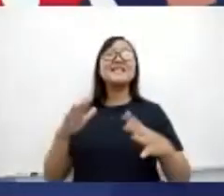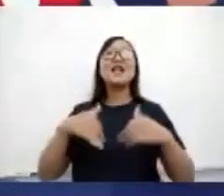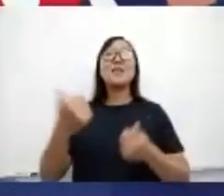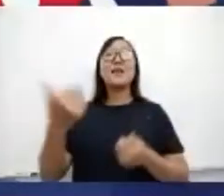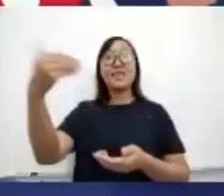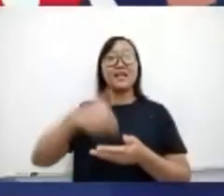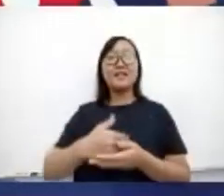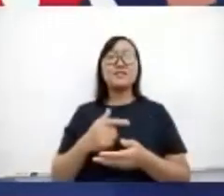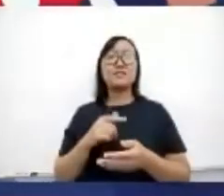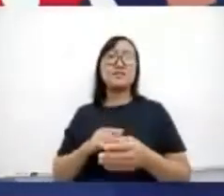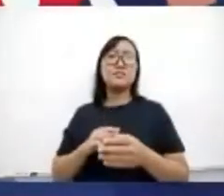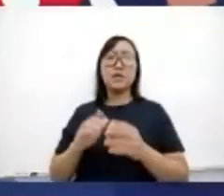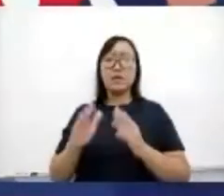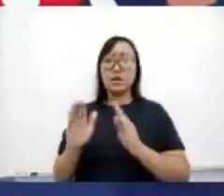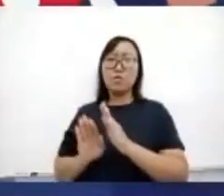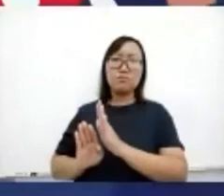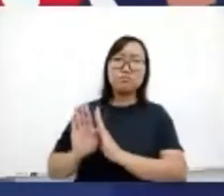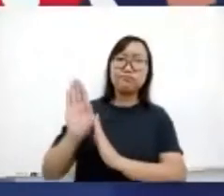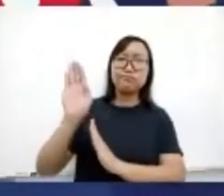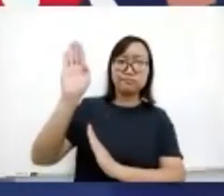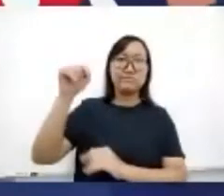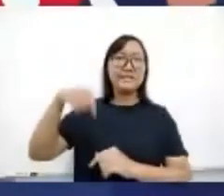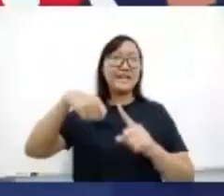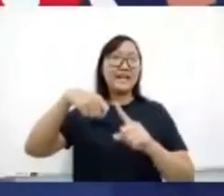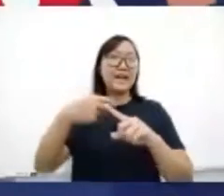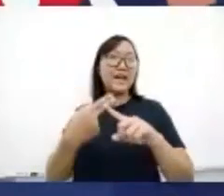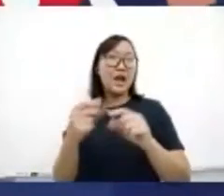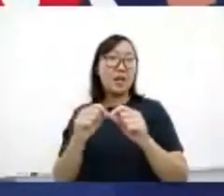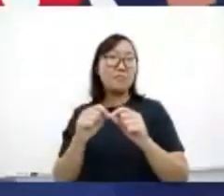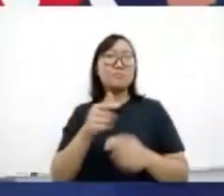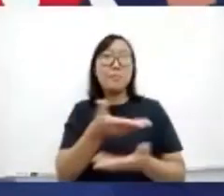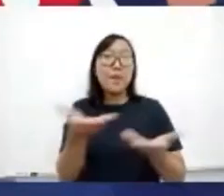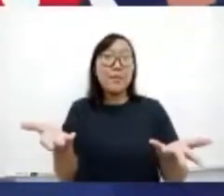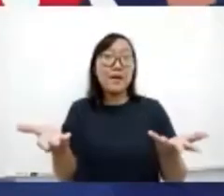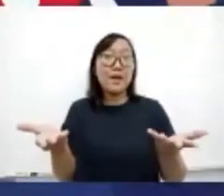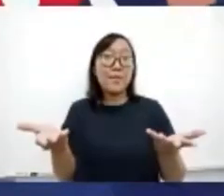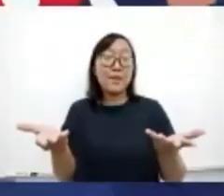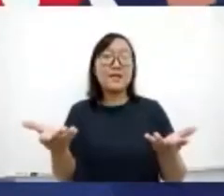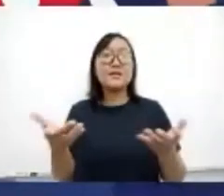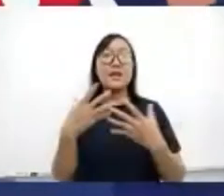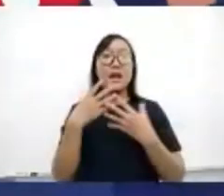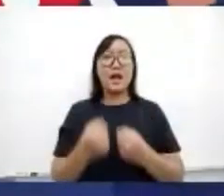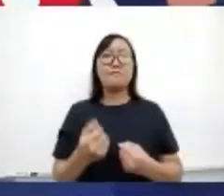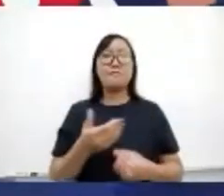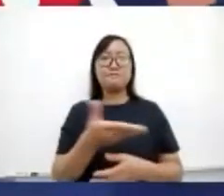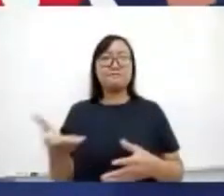kapal luar angkasa ke HP Bagaimana kabarnya hari ini saya harap rekan-rekan cave dan Fit traveled